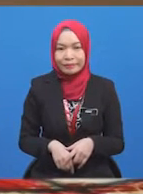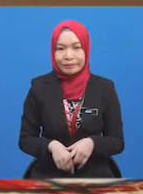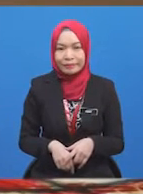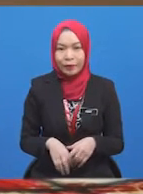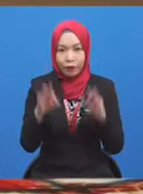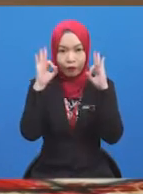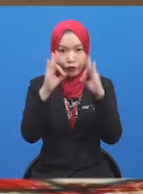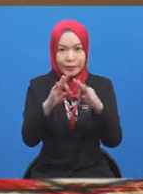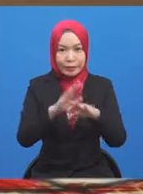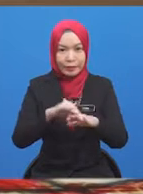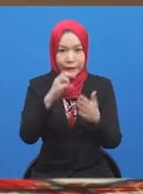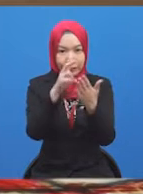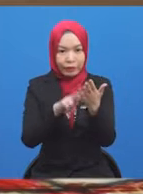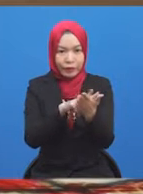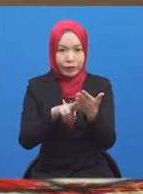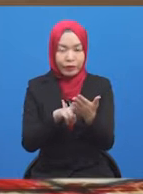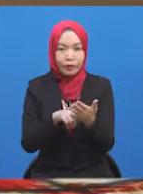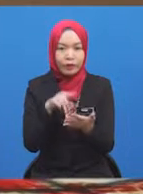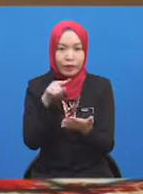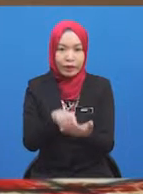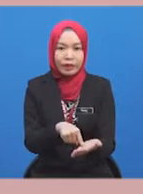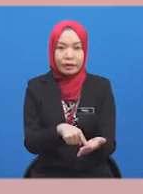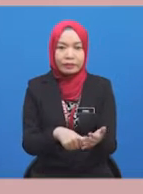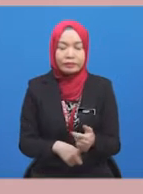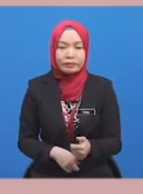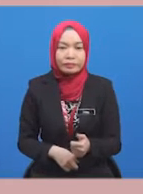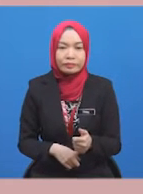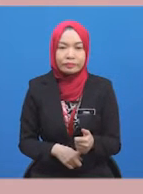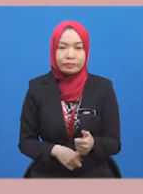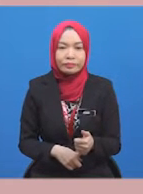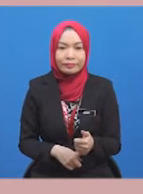fokus pada video yang dipaparkan ini.